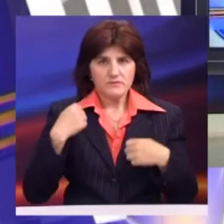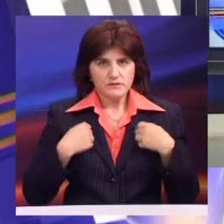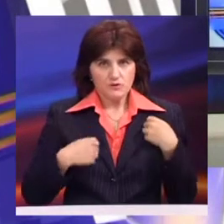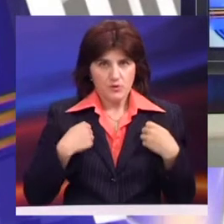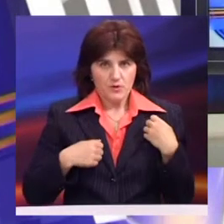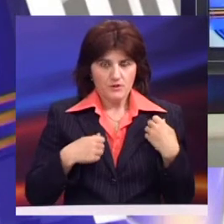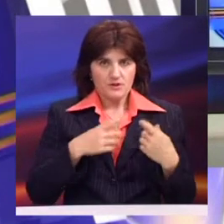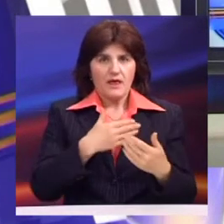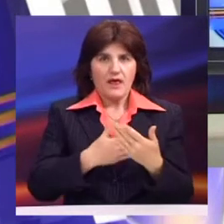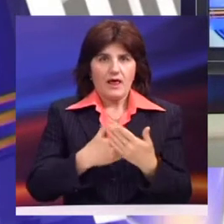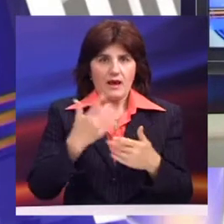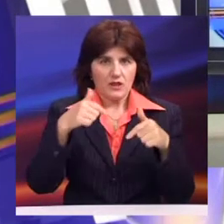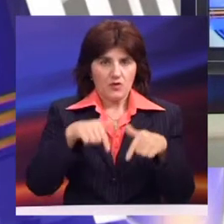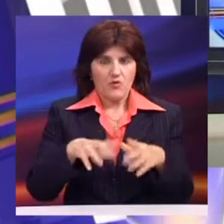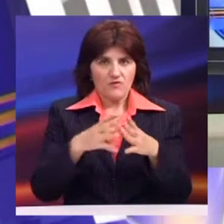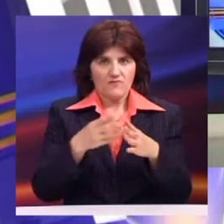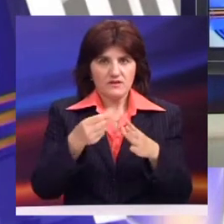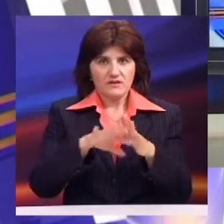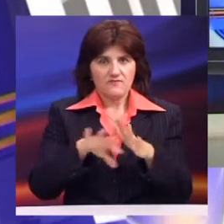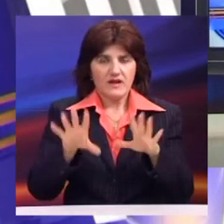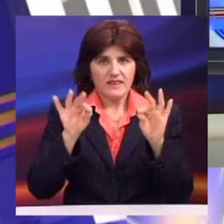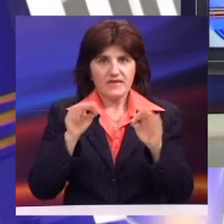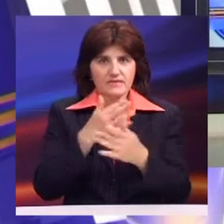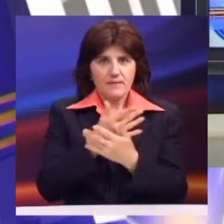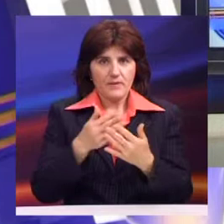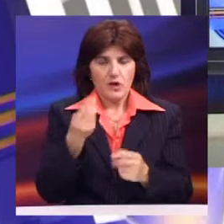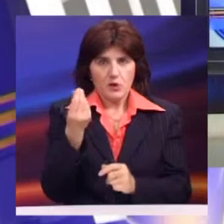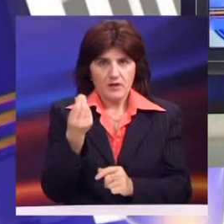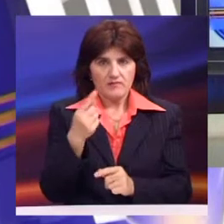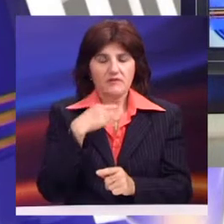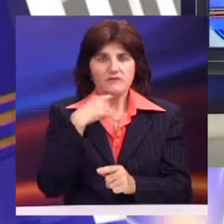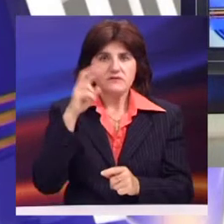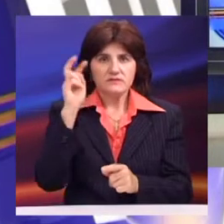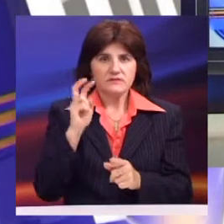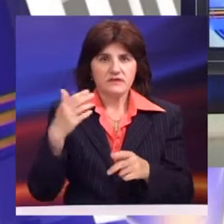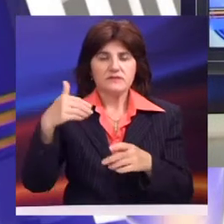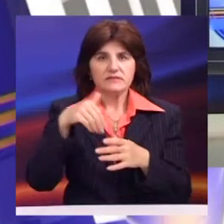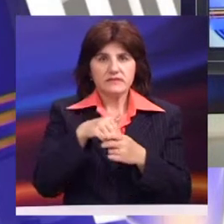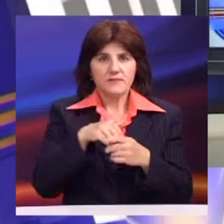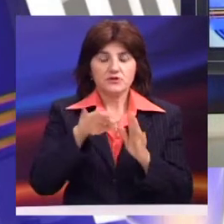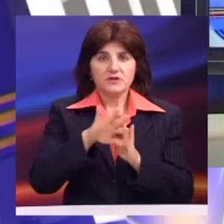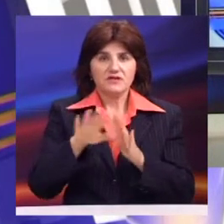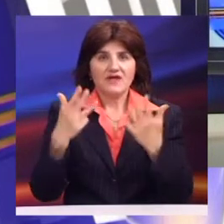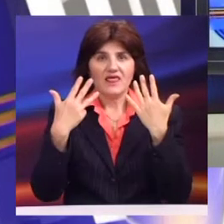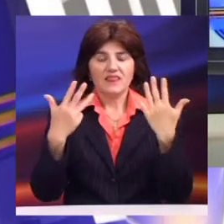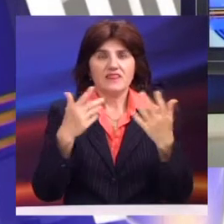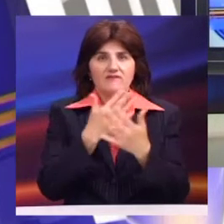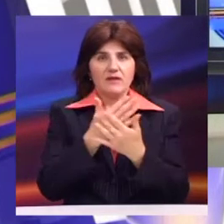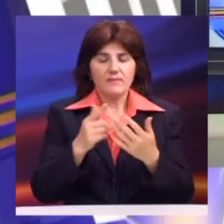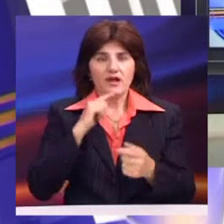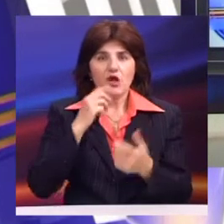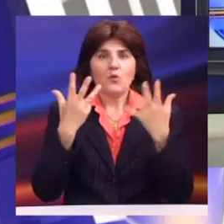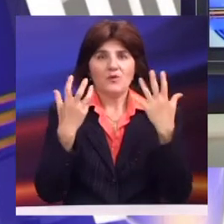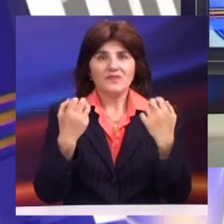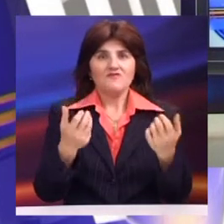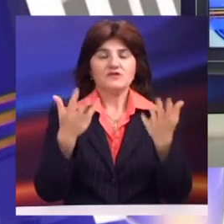grada Subotica. Grad je za ovu namjenu izdvojio 10 miliona dinara, dok je Nacionalna služba za zapošljavanje izdvojila 9